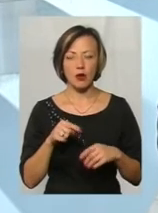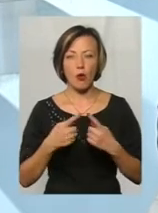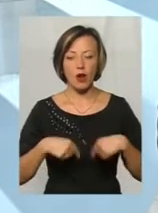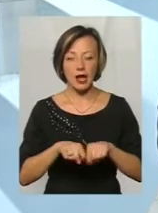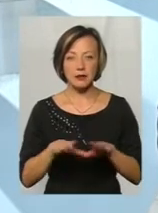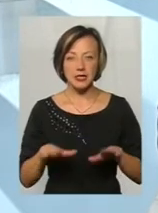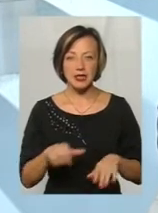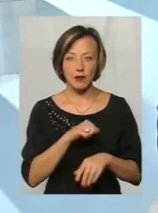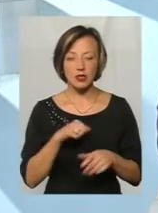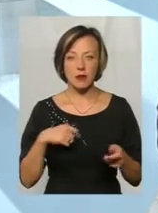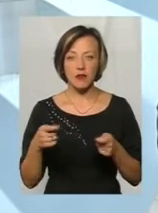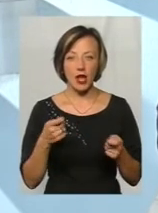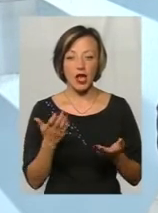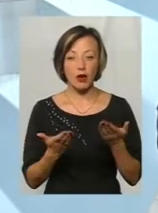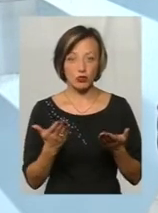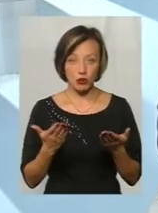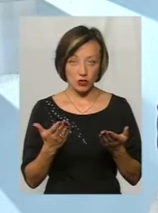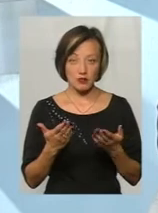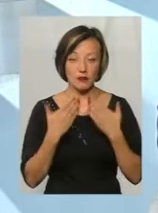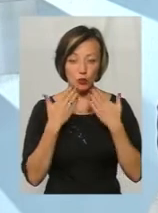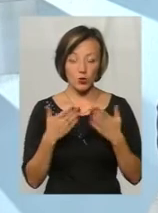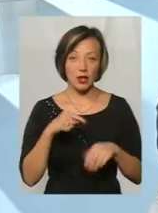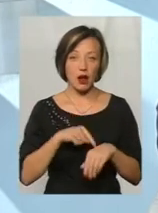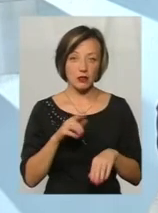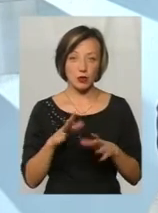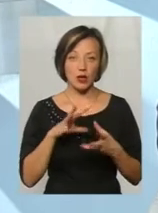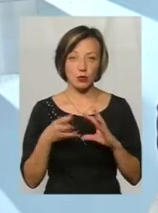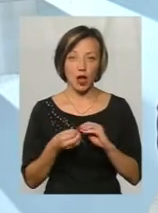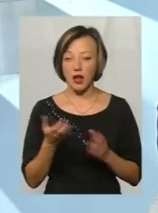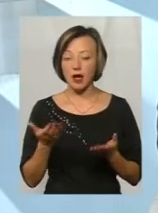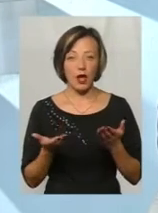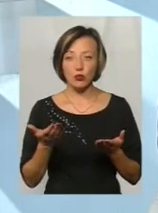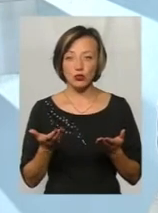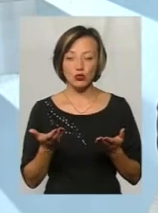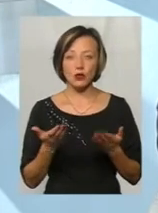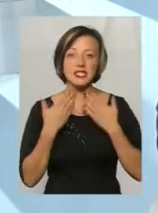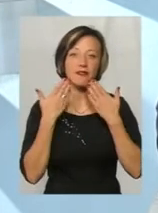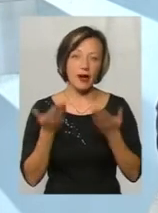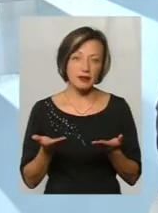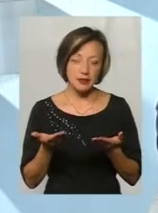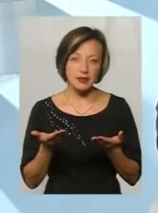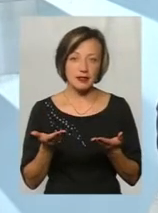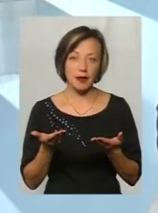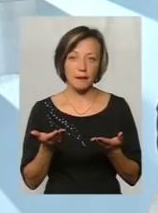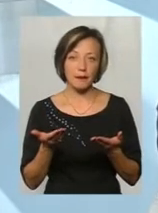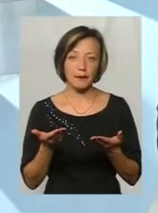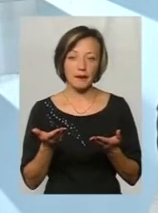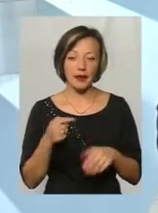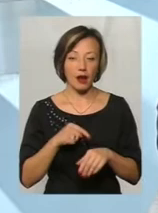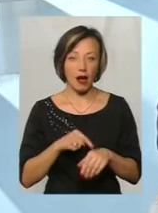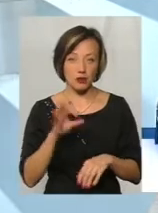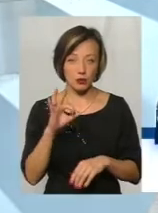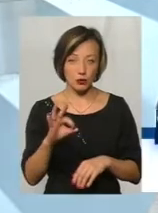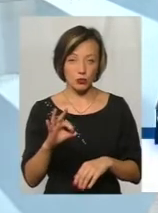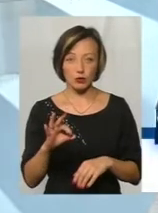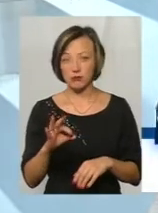люди звернулися, відповідна буде реакція, то буде тоді якийсь результат. А якщо звернеться, а відповідної реакції на це не буде,